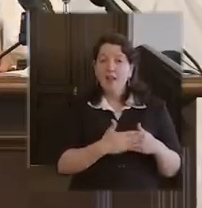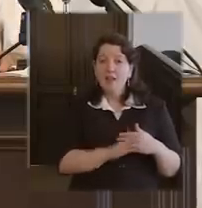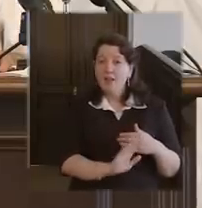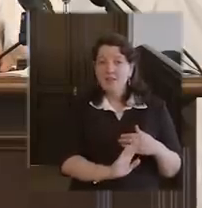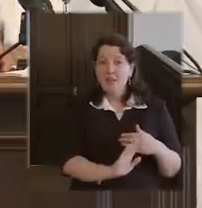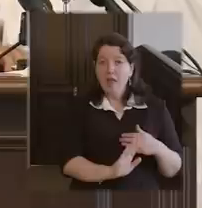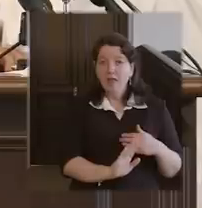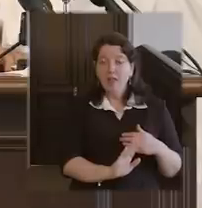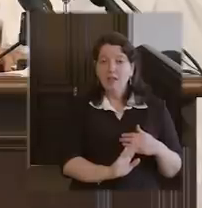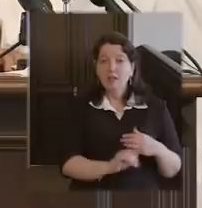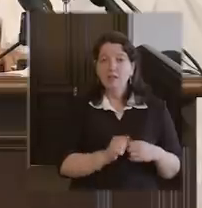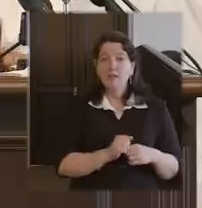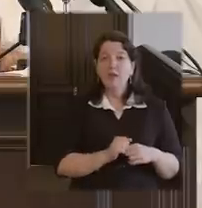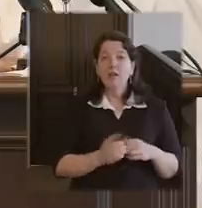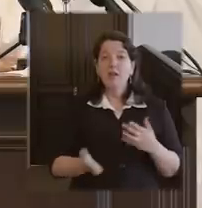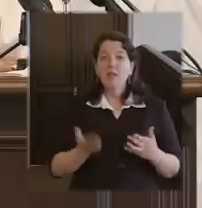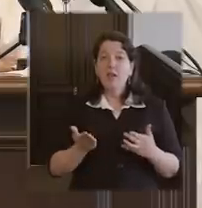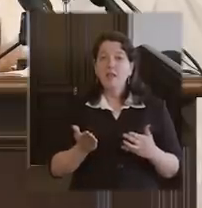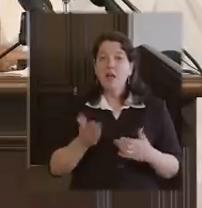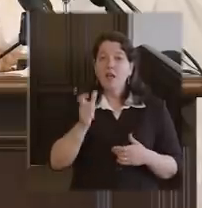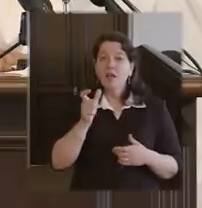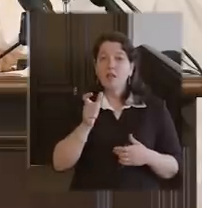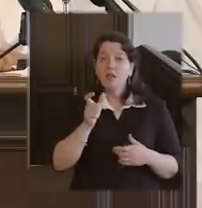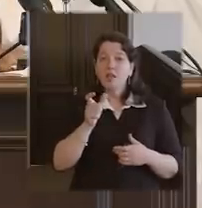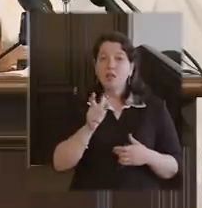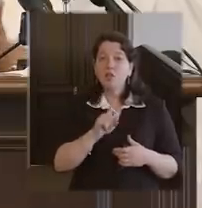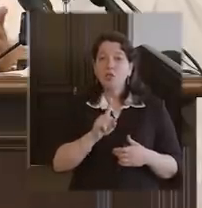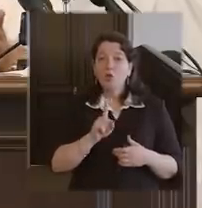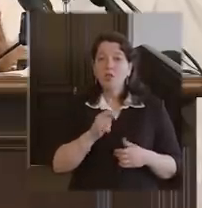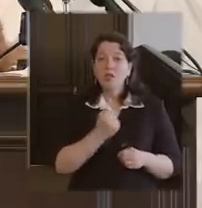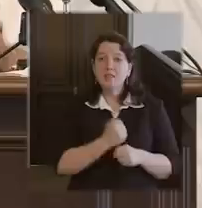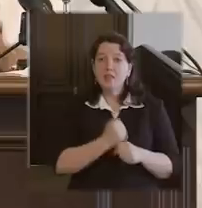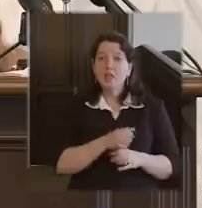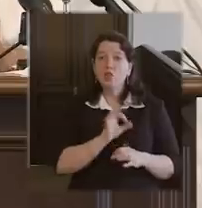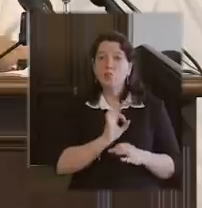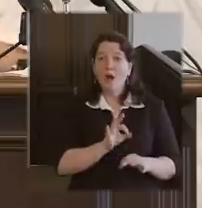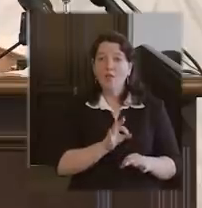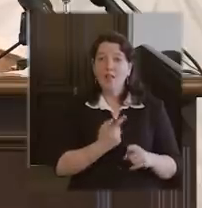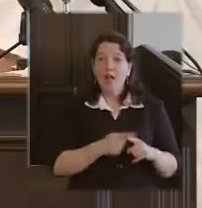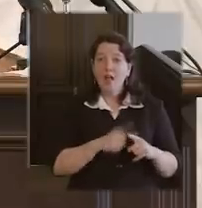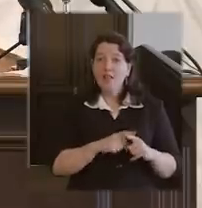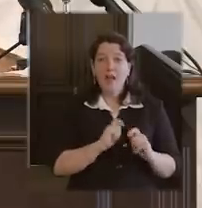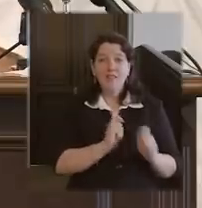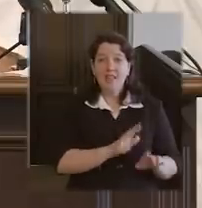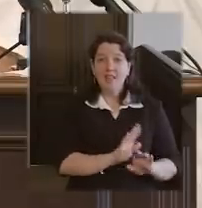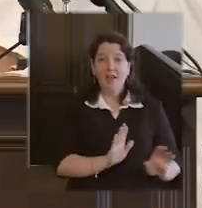Не наказание. И если ты сделаешь что-то, кажется, правильное, это не